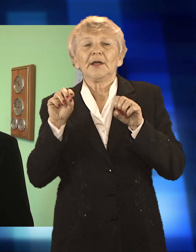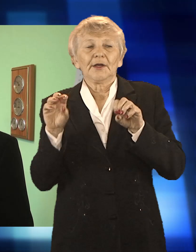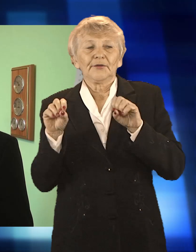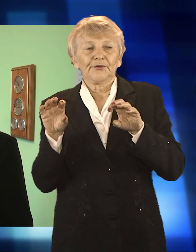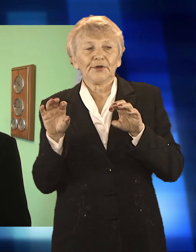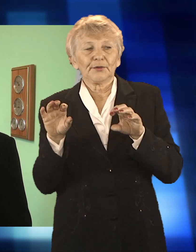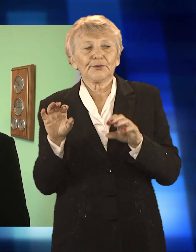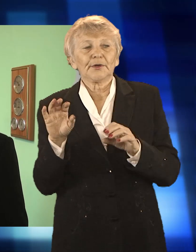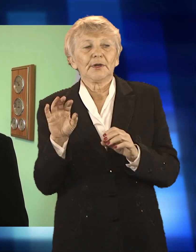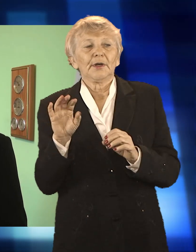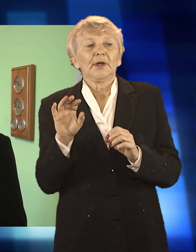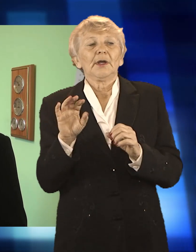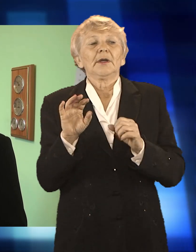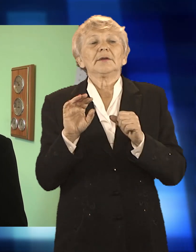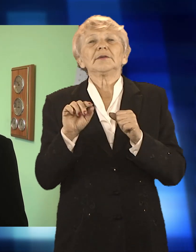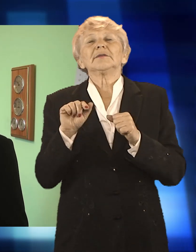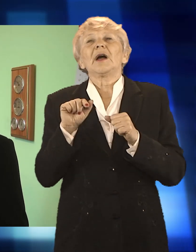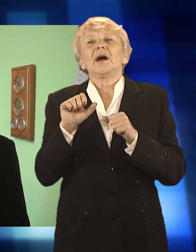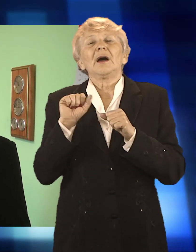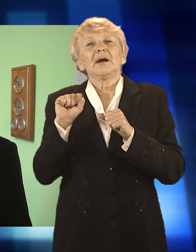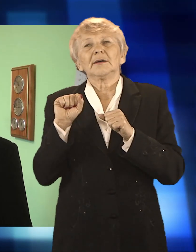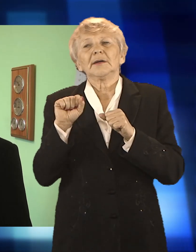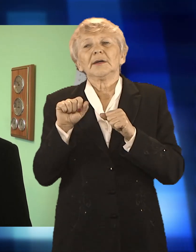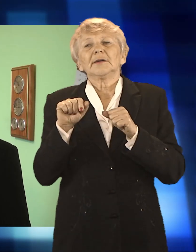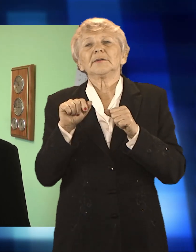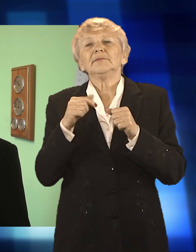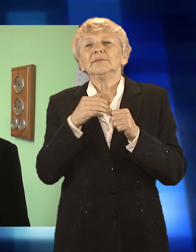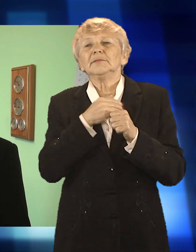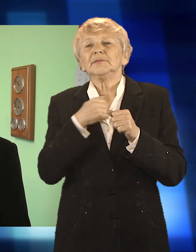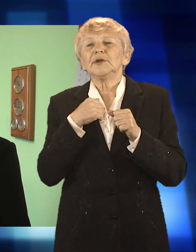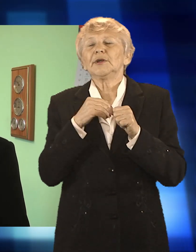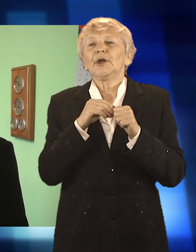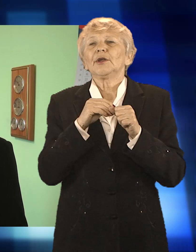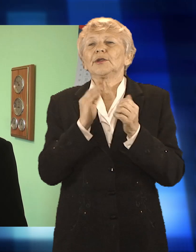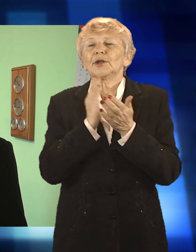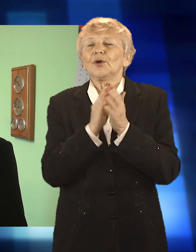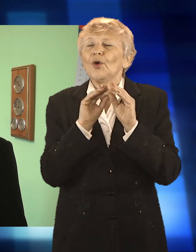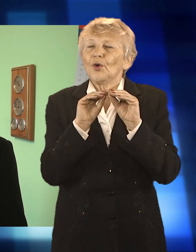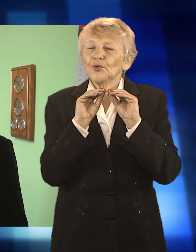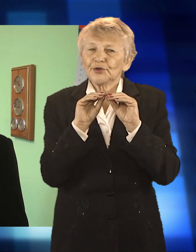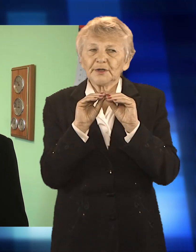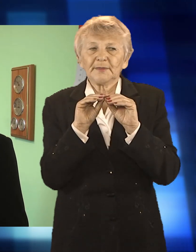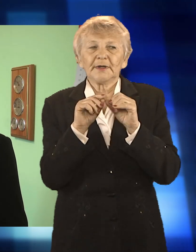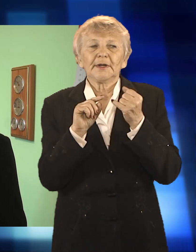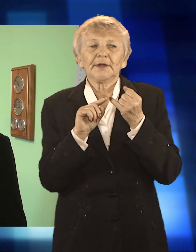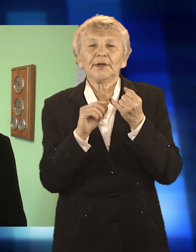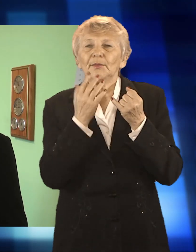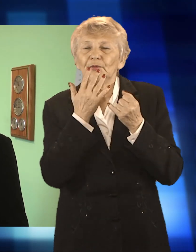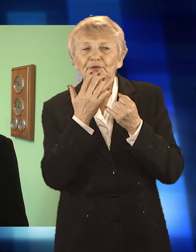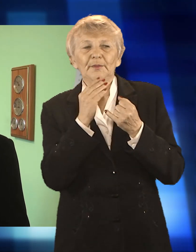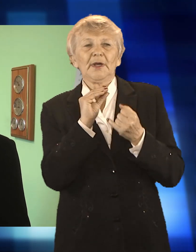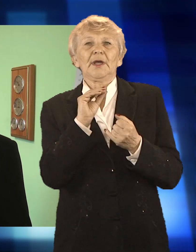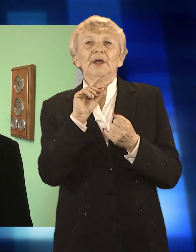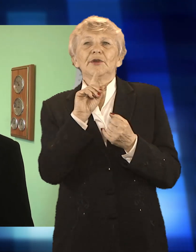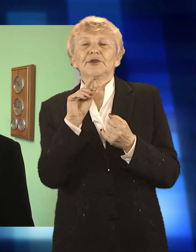no i edukujemy społeczeństwo. Należy pamiętać o tym, żeby podstawową higienę zachować, to znaczy myć ręce wodą z